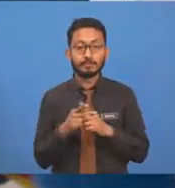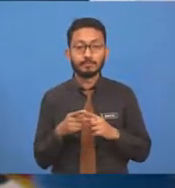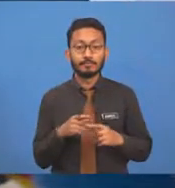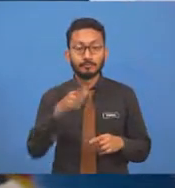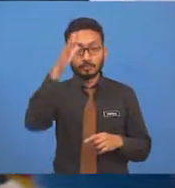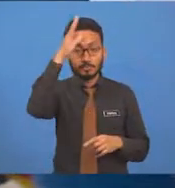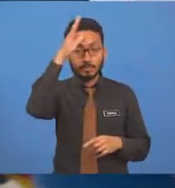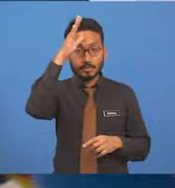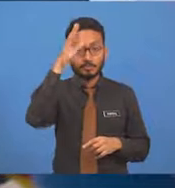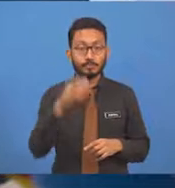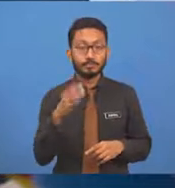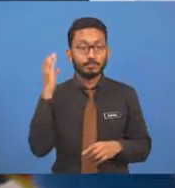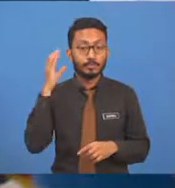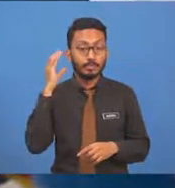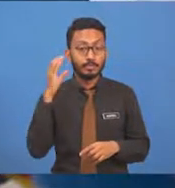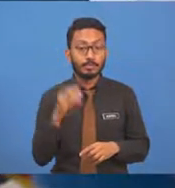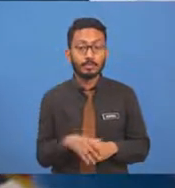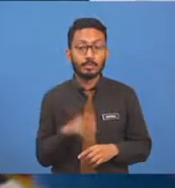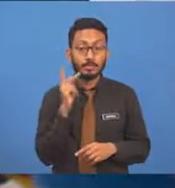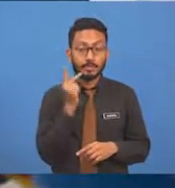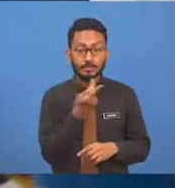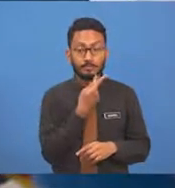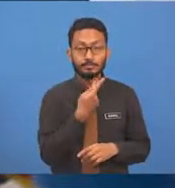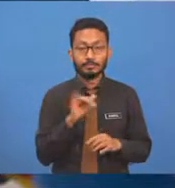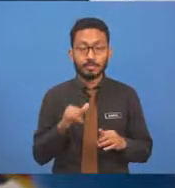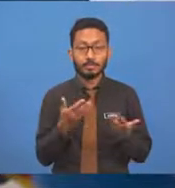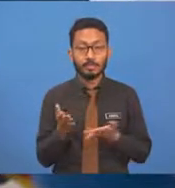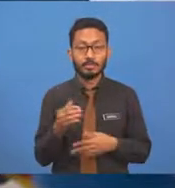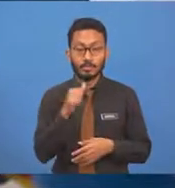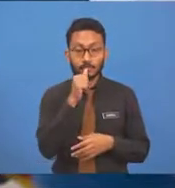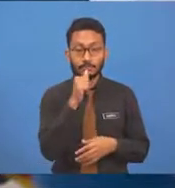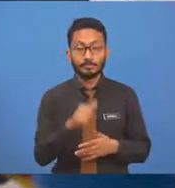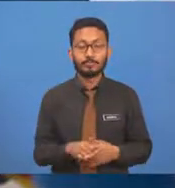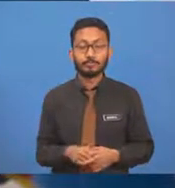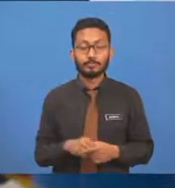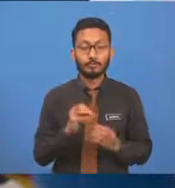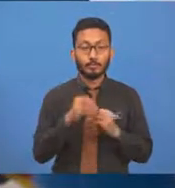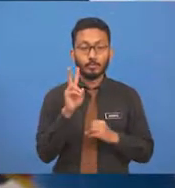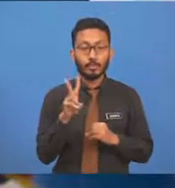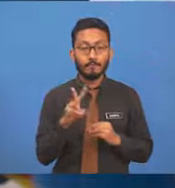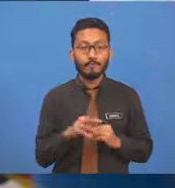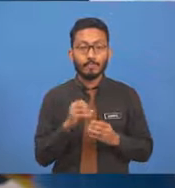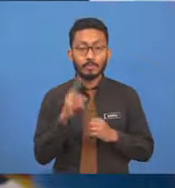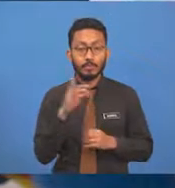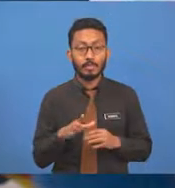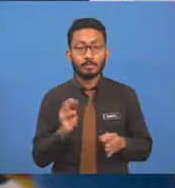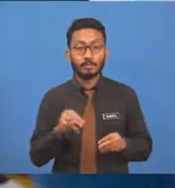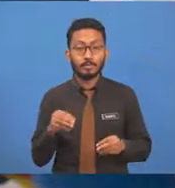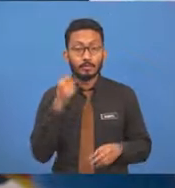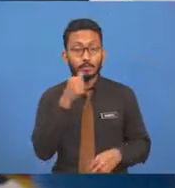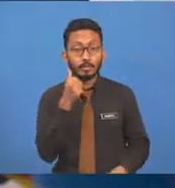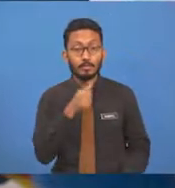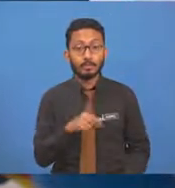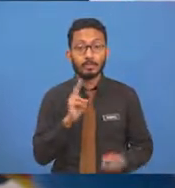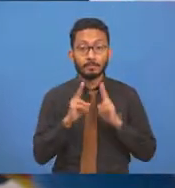membawa air minuman. Dalam gambar kedua, seorang murid perempuan mengucapkan salam kepada